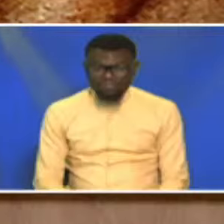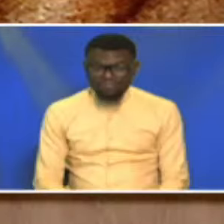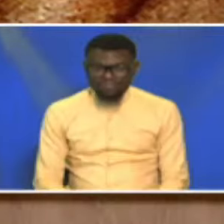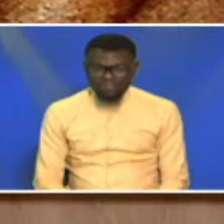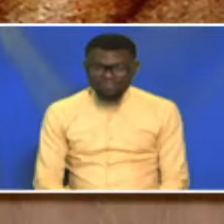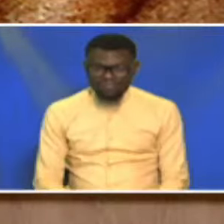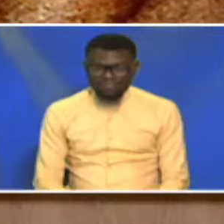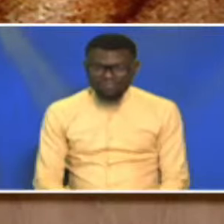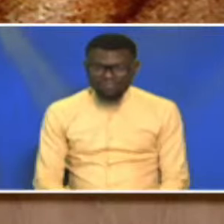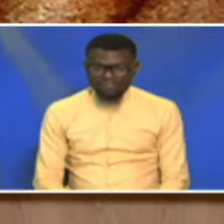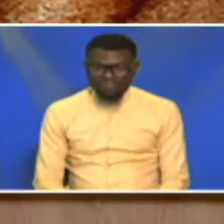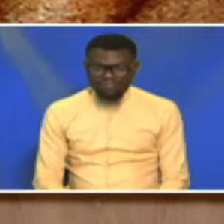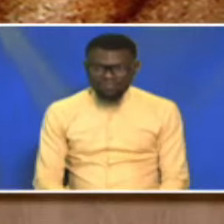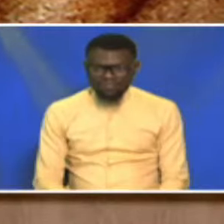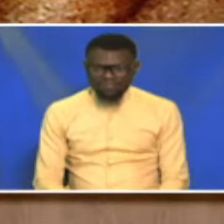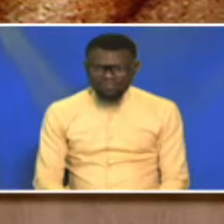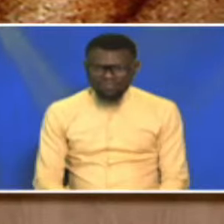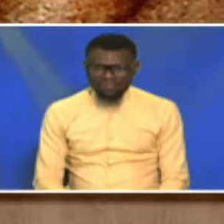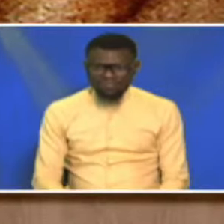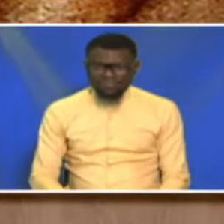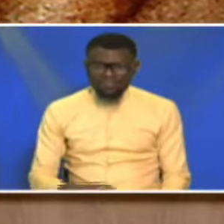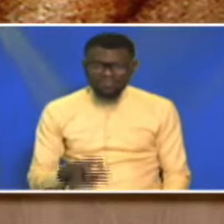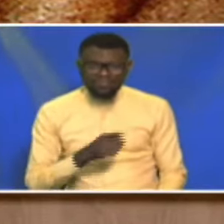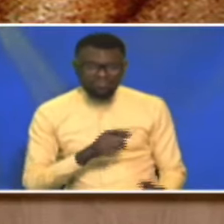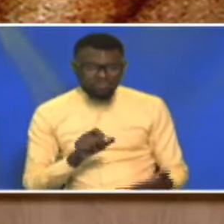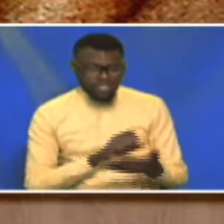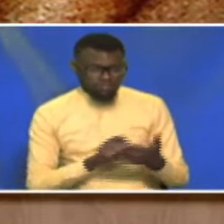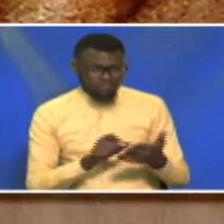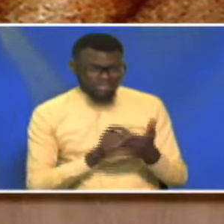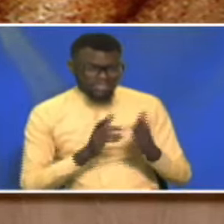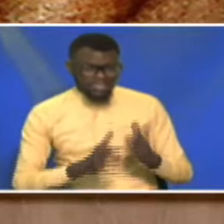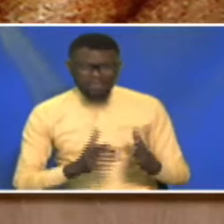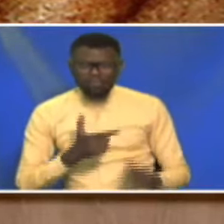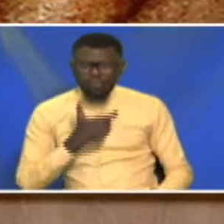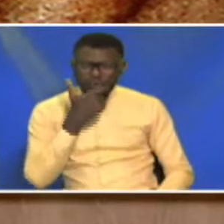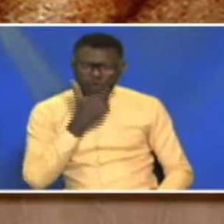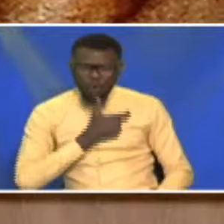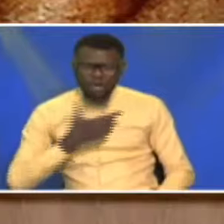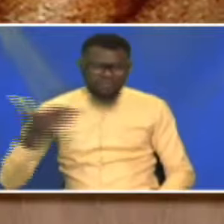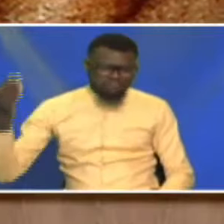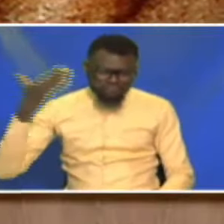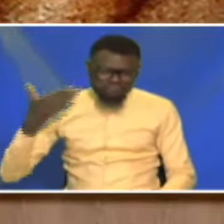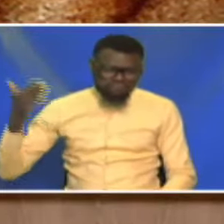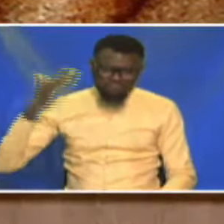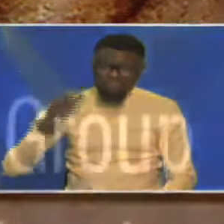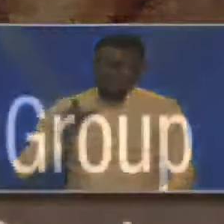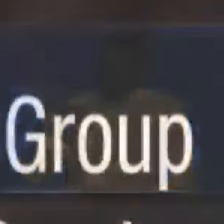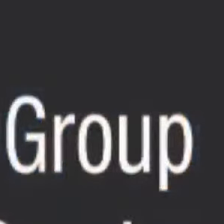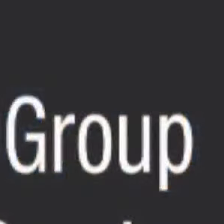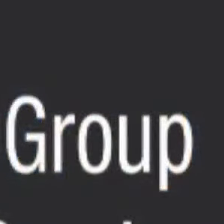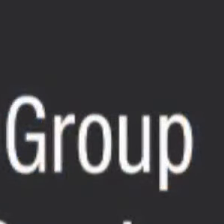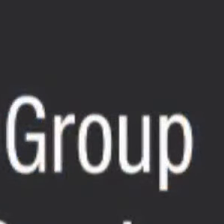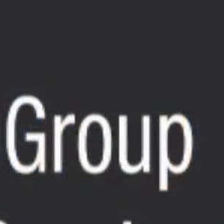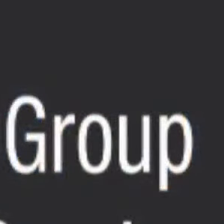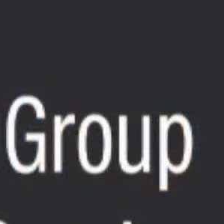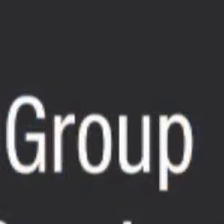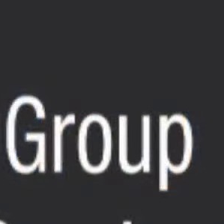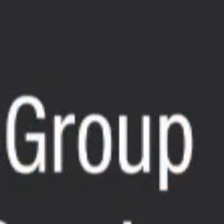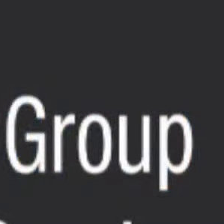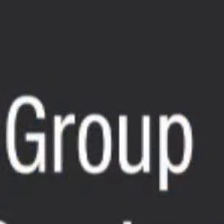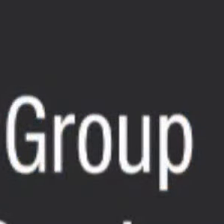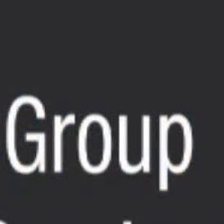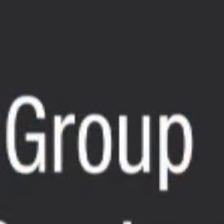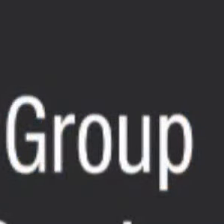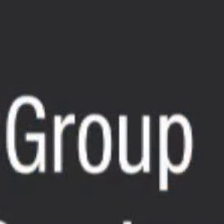tena. Mwanahabari mkongwe Mutegi Njau ameaga dunia. Taarifa ya familia yake inaashiria kwamba Mutegi